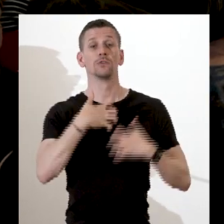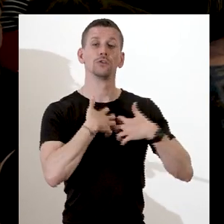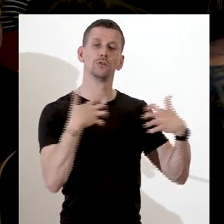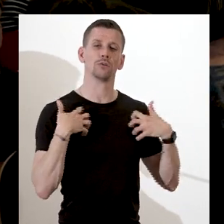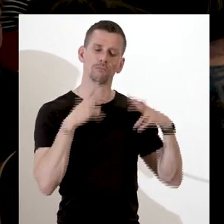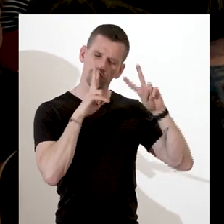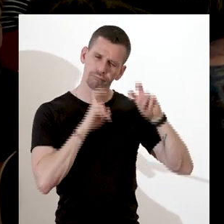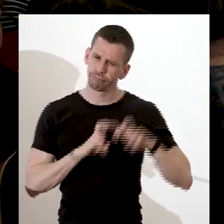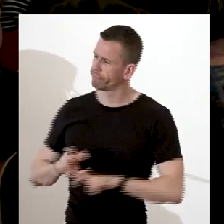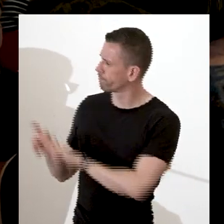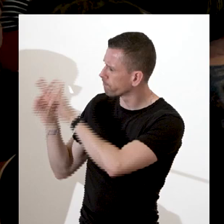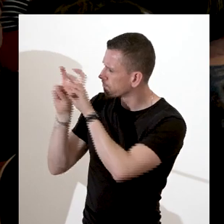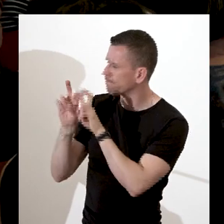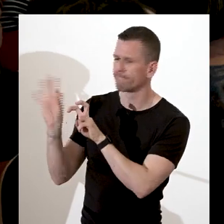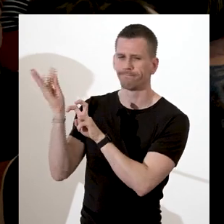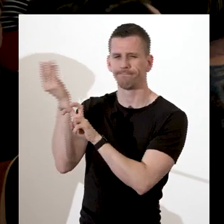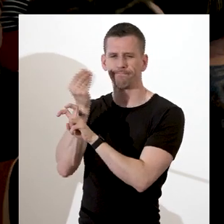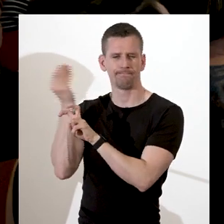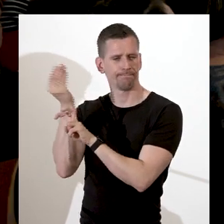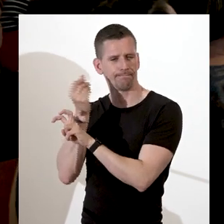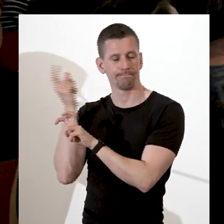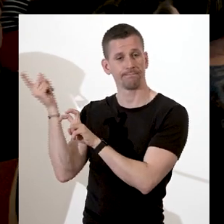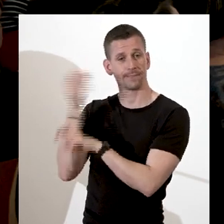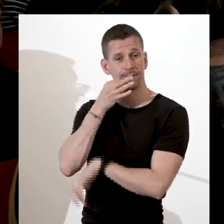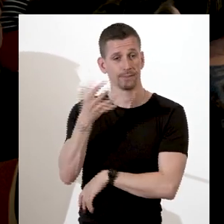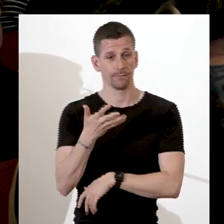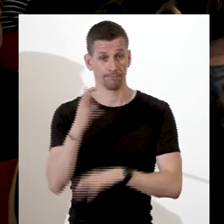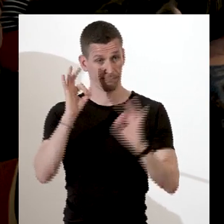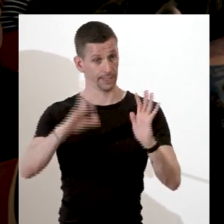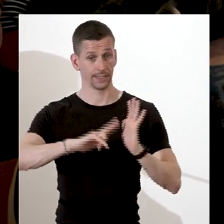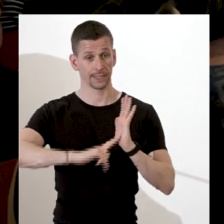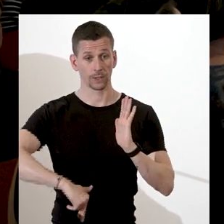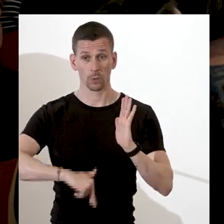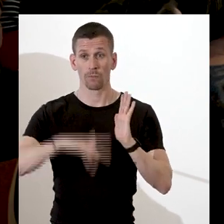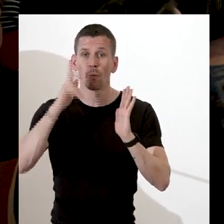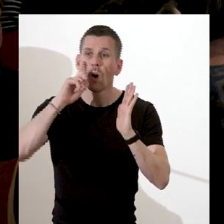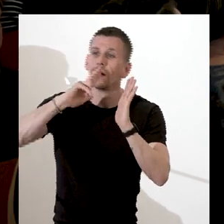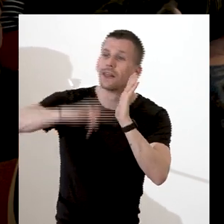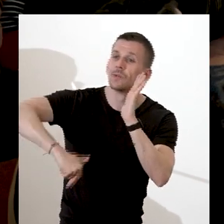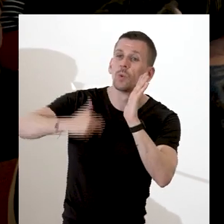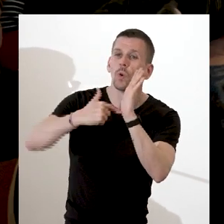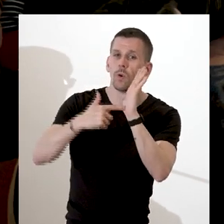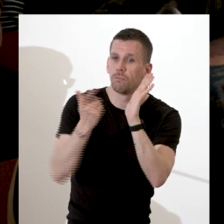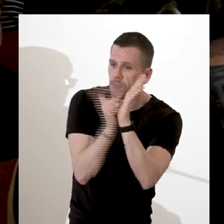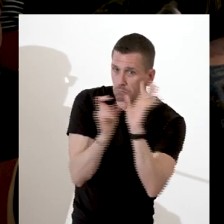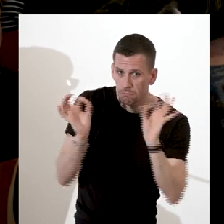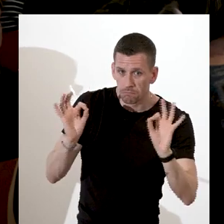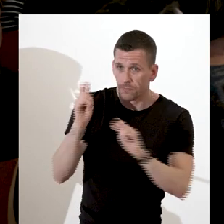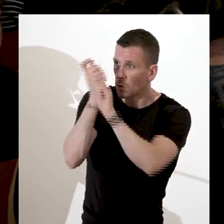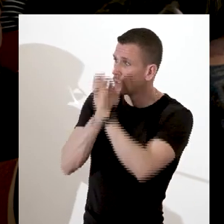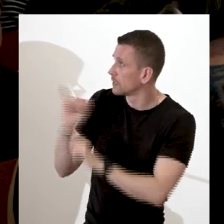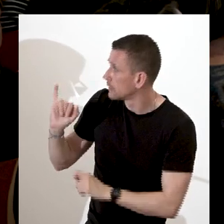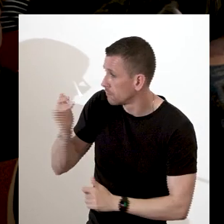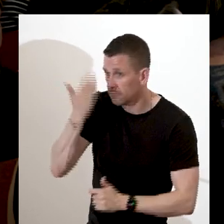difficulté de taille, l'absence de signature rendant complexe l'identification des artistes ayant